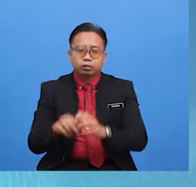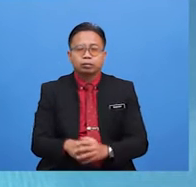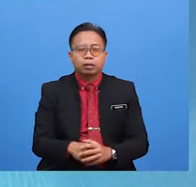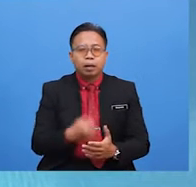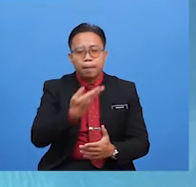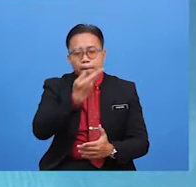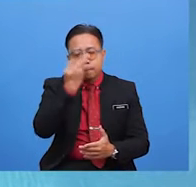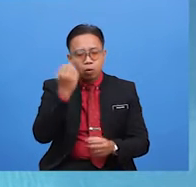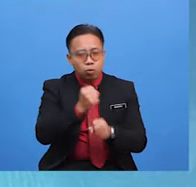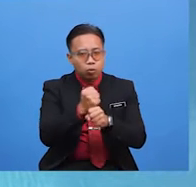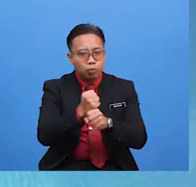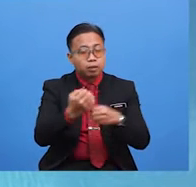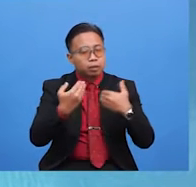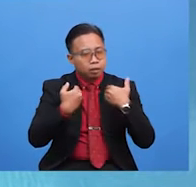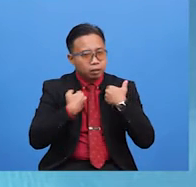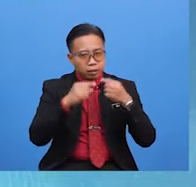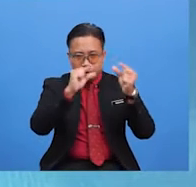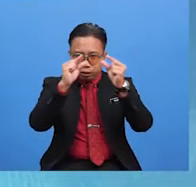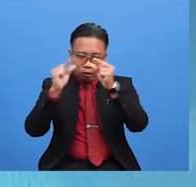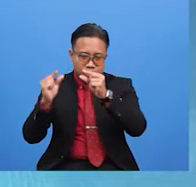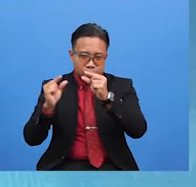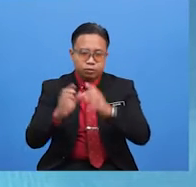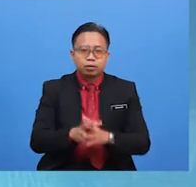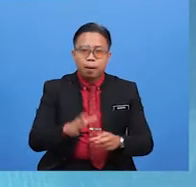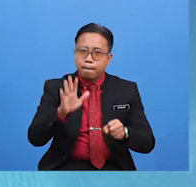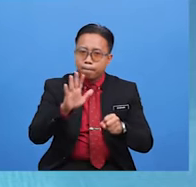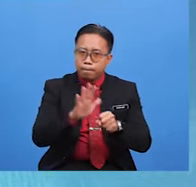bau kopi wujud dalam keadaan gas dan ia juga